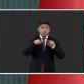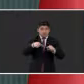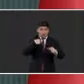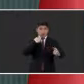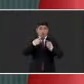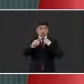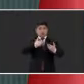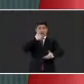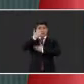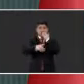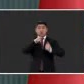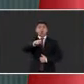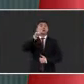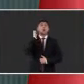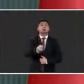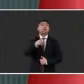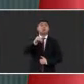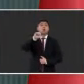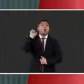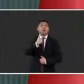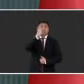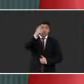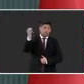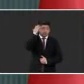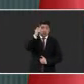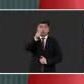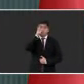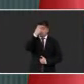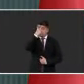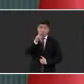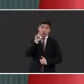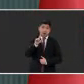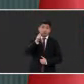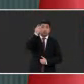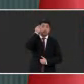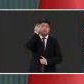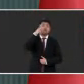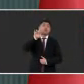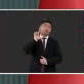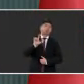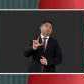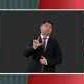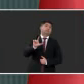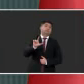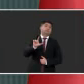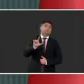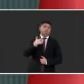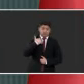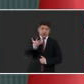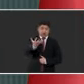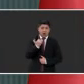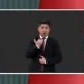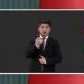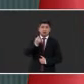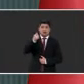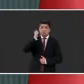konuşurken şu gerçeği de kesinlikle gözden kaçırmamalı, aklımızdan çıkarmamalıyız. Alım gücündeki